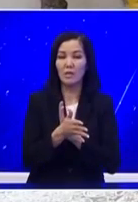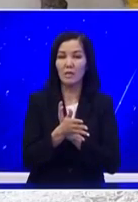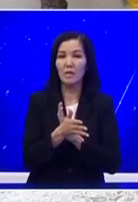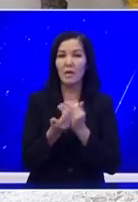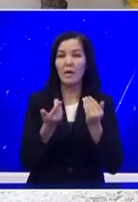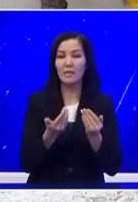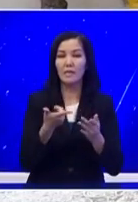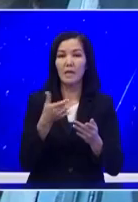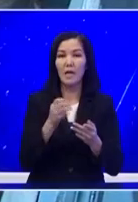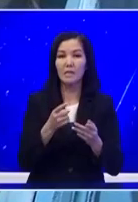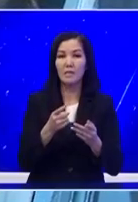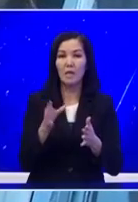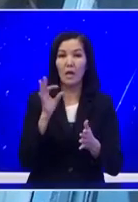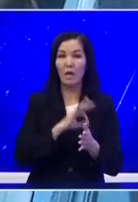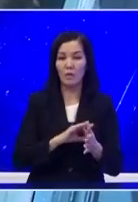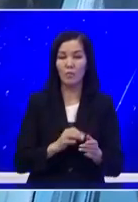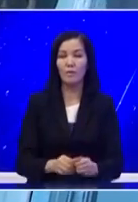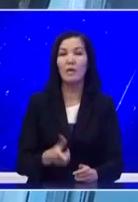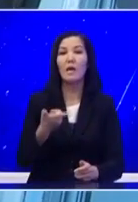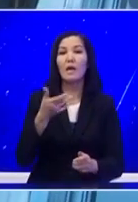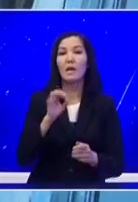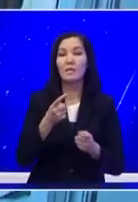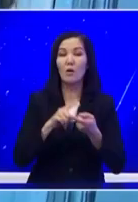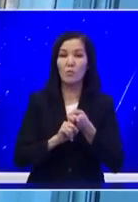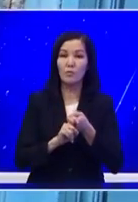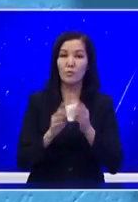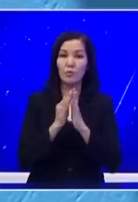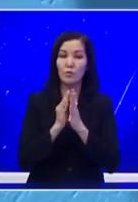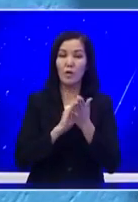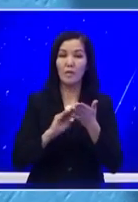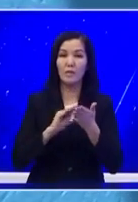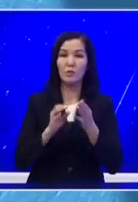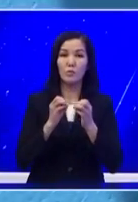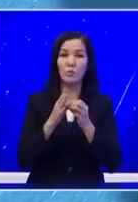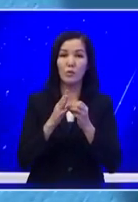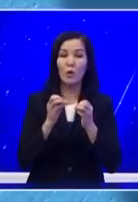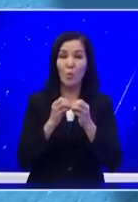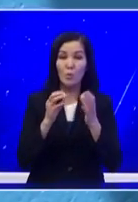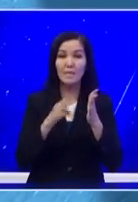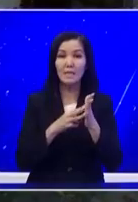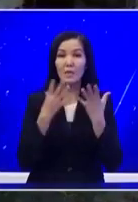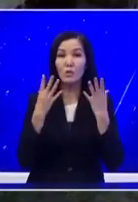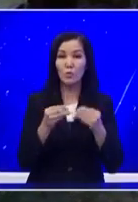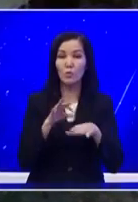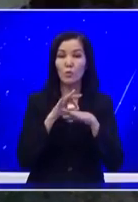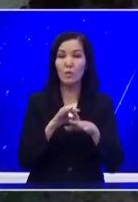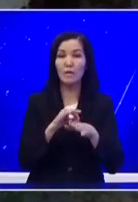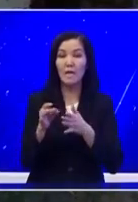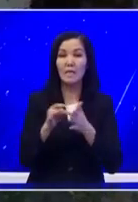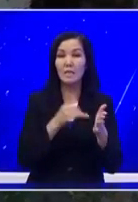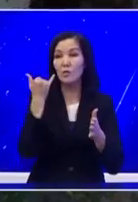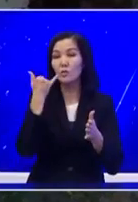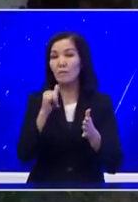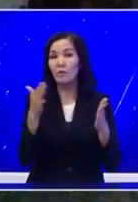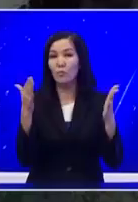қарағанда арзанырақ шығады. Газға қосу туралы сұраныс бергеніне 18 күн ғана өтіпті. Газдандыру ісіне жауаптылар дереу хабарласып,